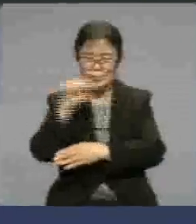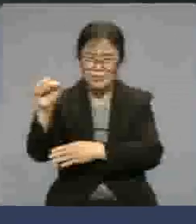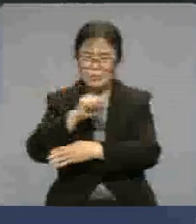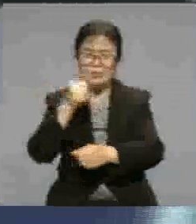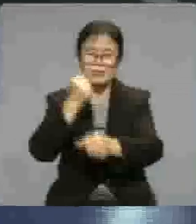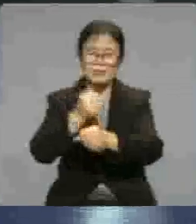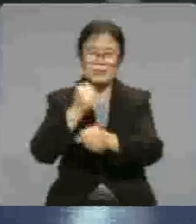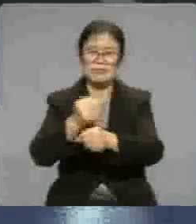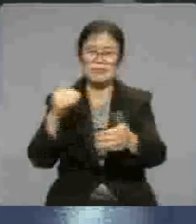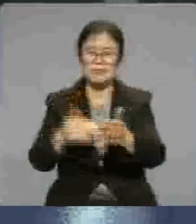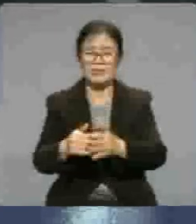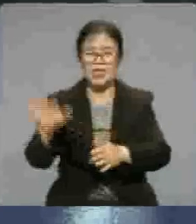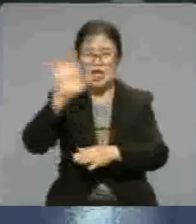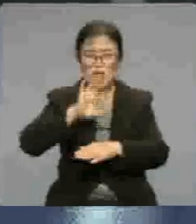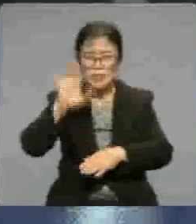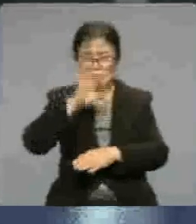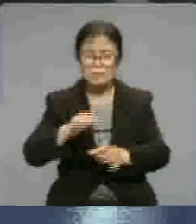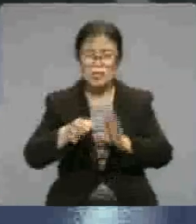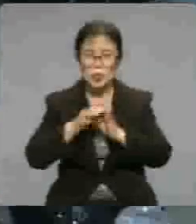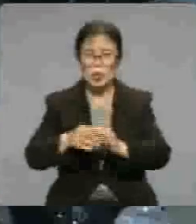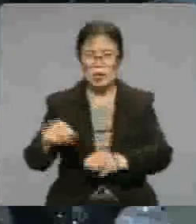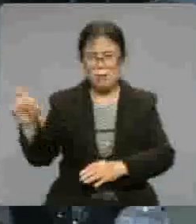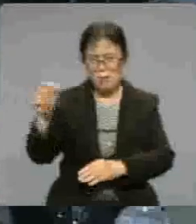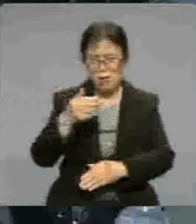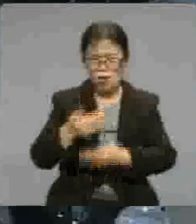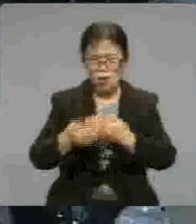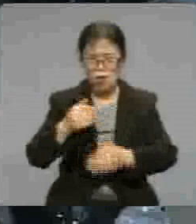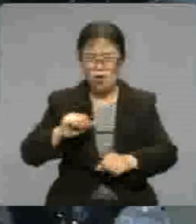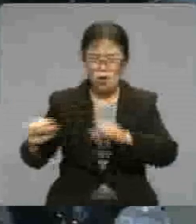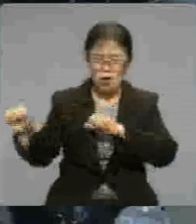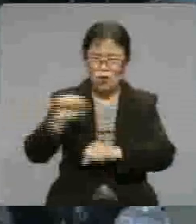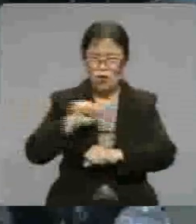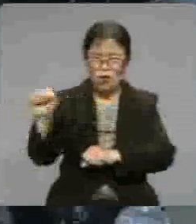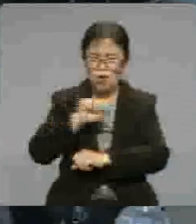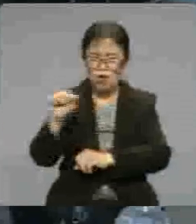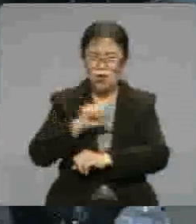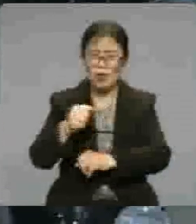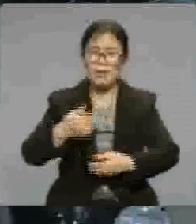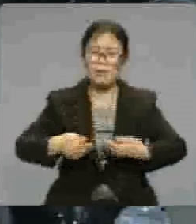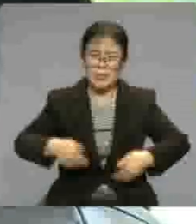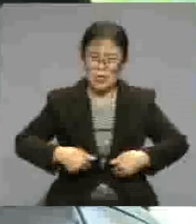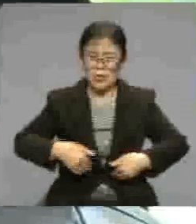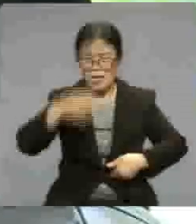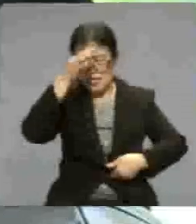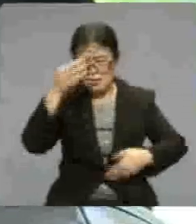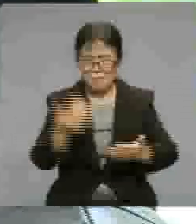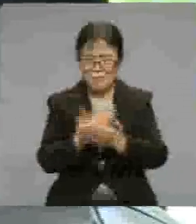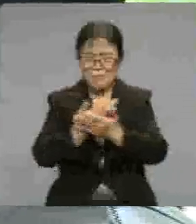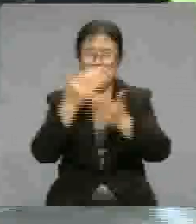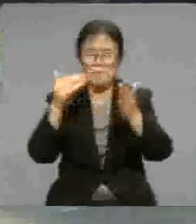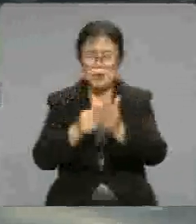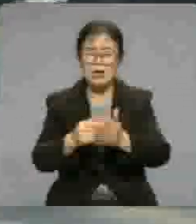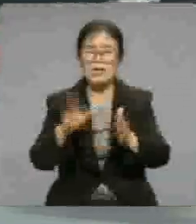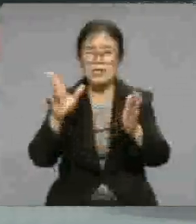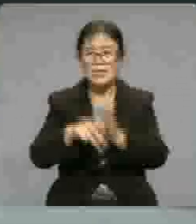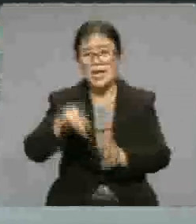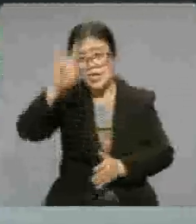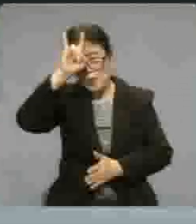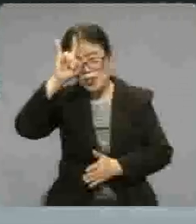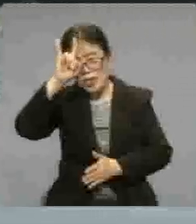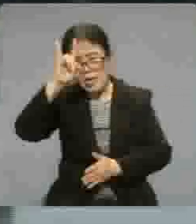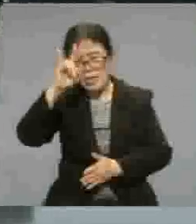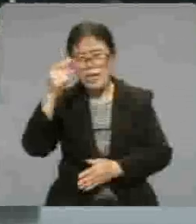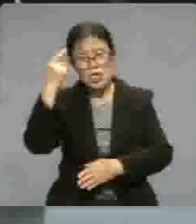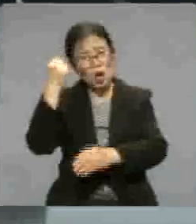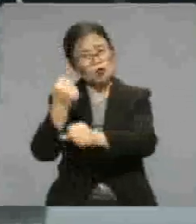제작했습니다 연습 주행을 통해 고속 자율주행에 필요한 기술을 고도화 있습니다이 과정에서 현대차 기아